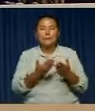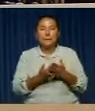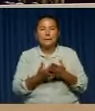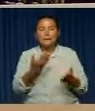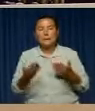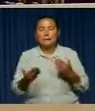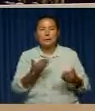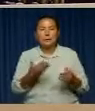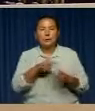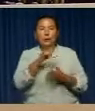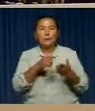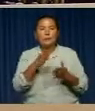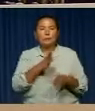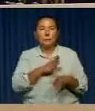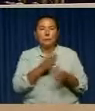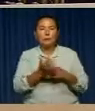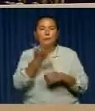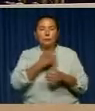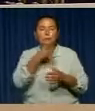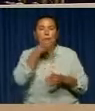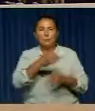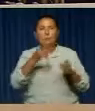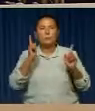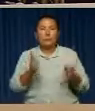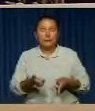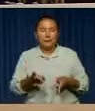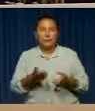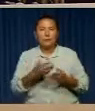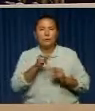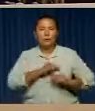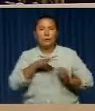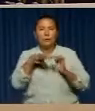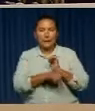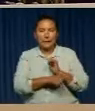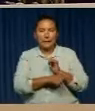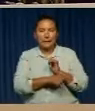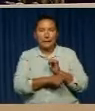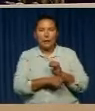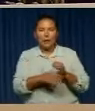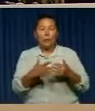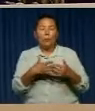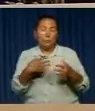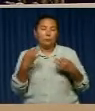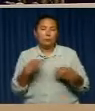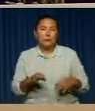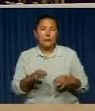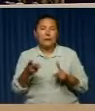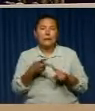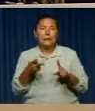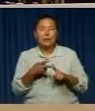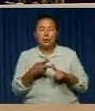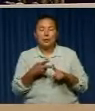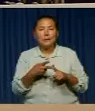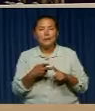болса жаңағы сұрақтарыңызды маған жіберсеңіздер, мен жауап беруге тырысамын, бірақ әрине жұмыстан кейін беремін, қолым босайды. Екіншіден